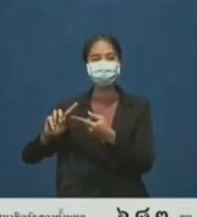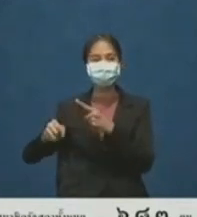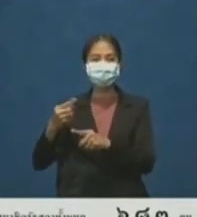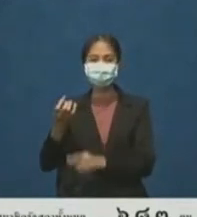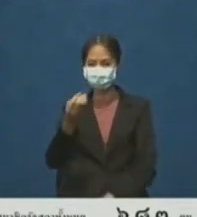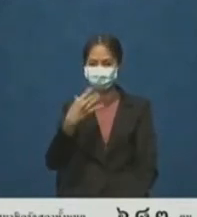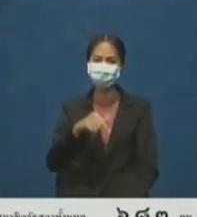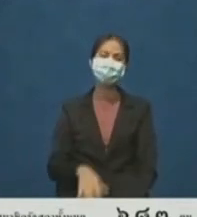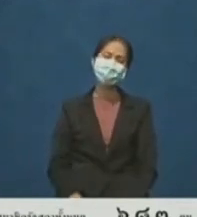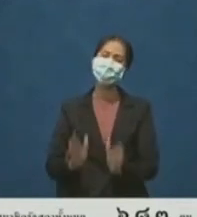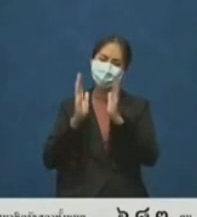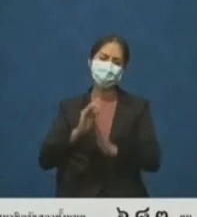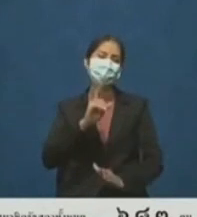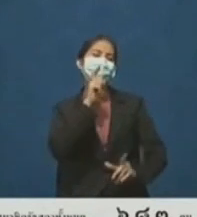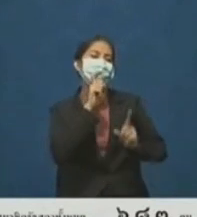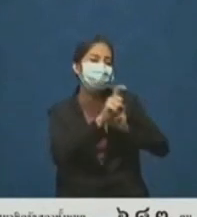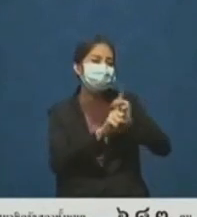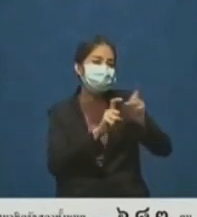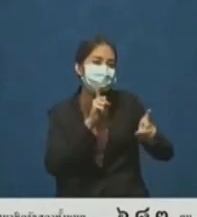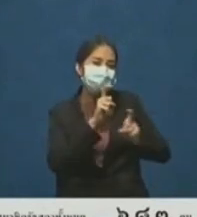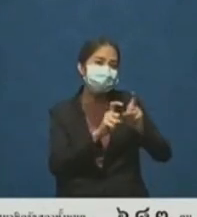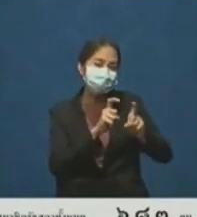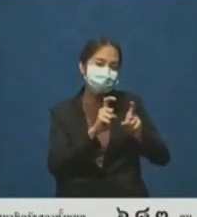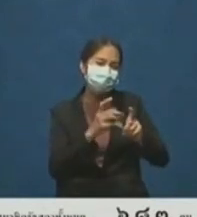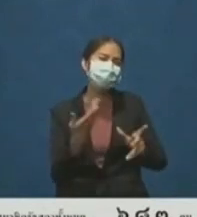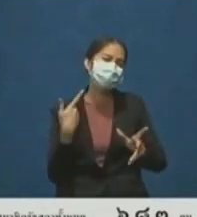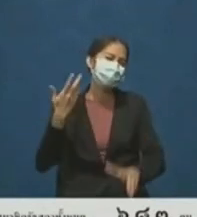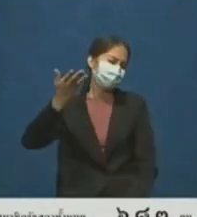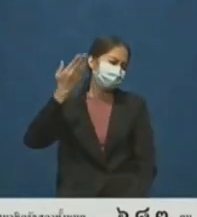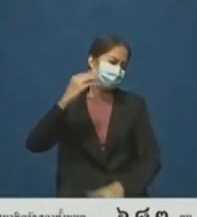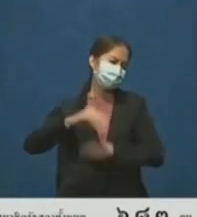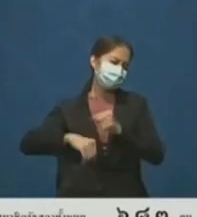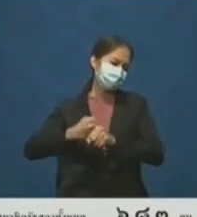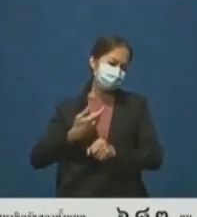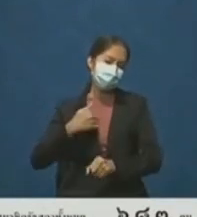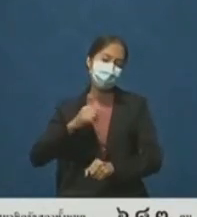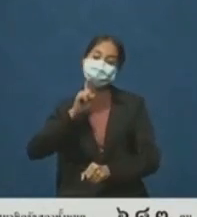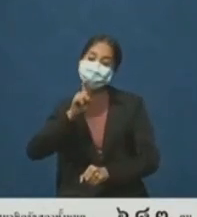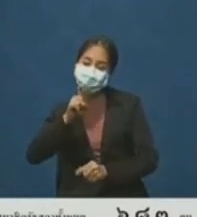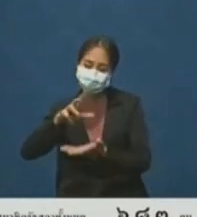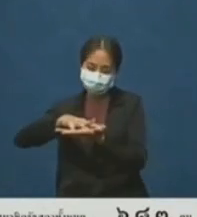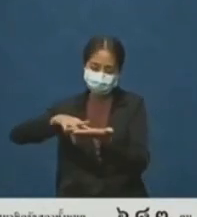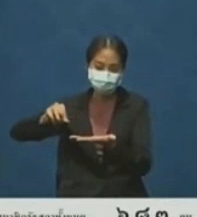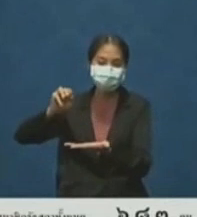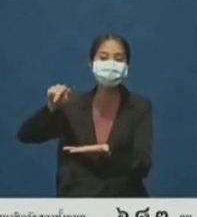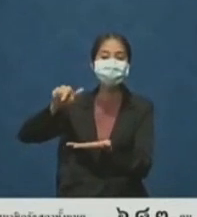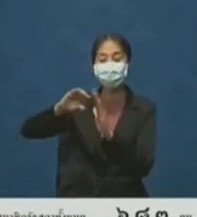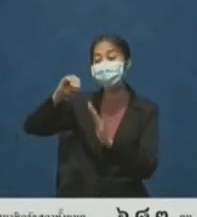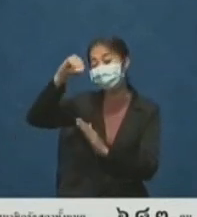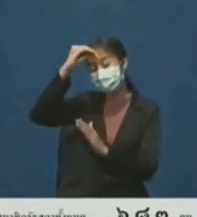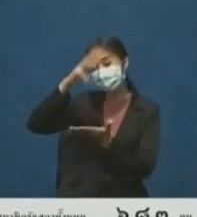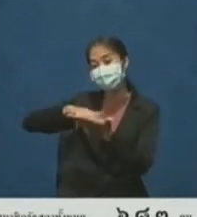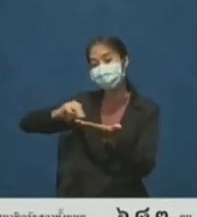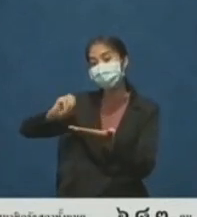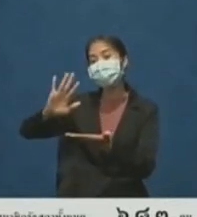ท่านหนึ่งเนี่ยก็เคยบอกว่าเดี๋ยวก็เป็นคำถามที่เขาหรือหลายๆปีได้ถามในการเข้ามหาลัย